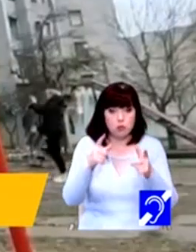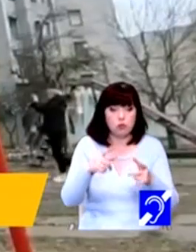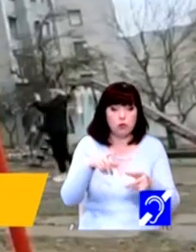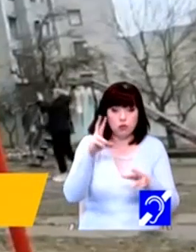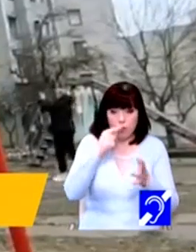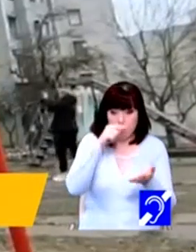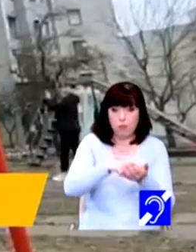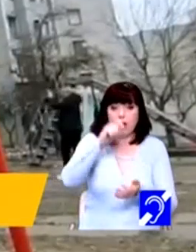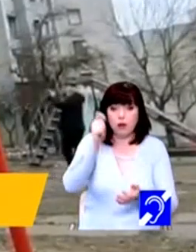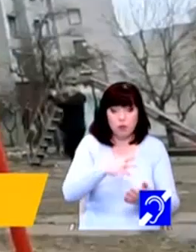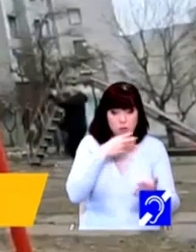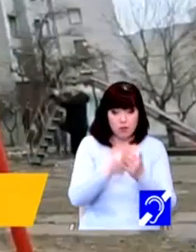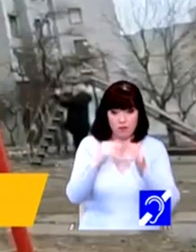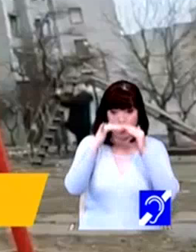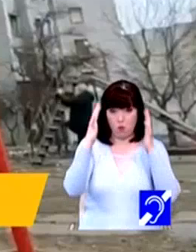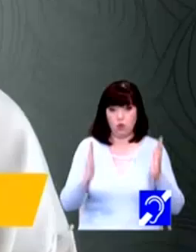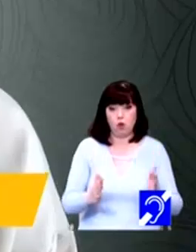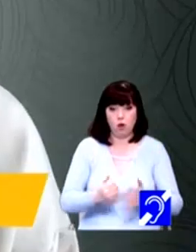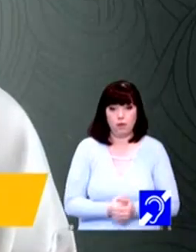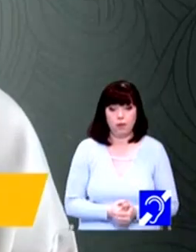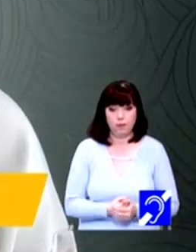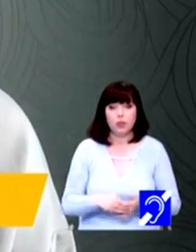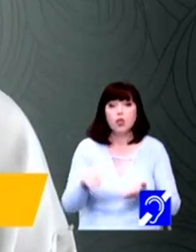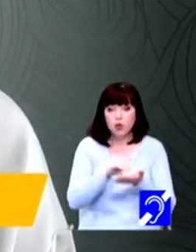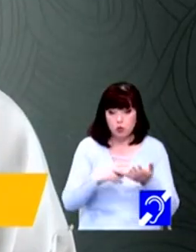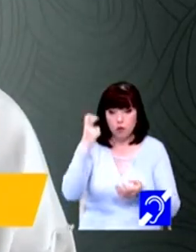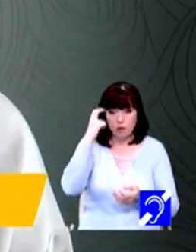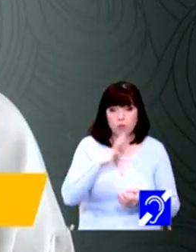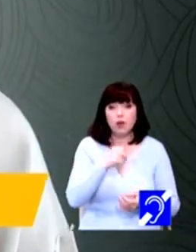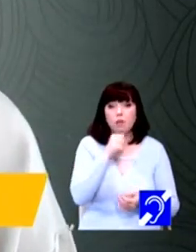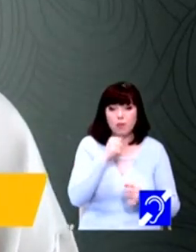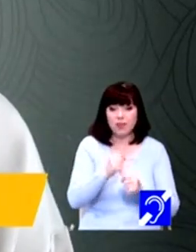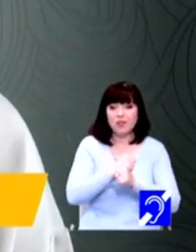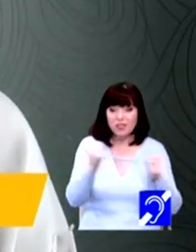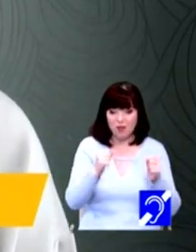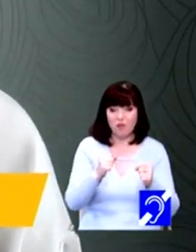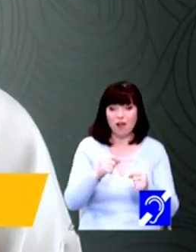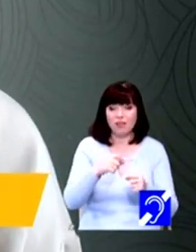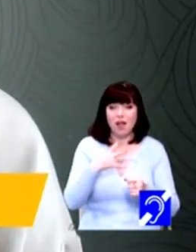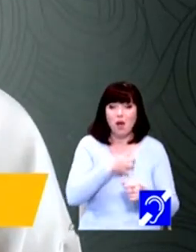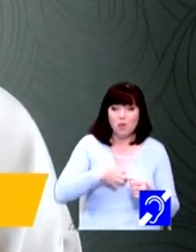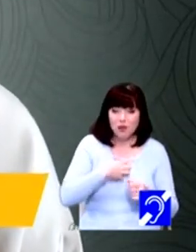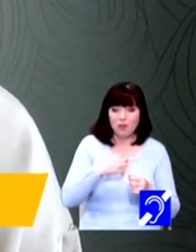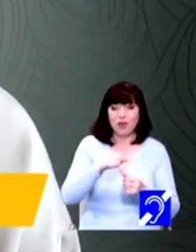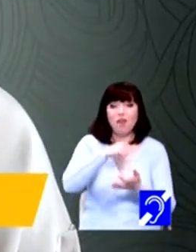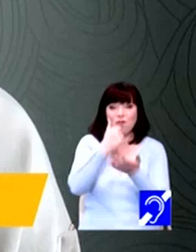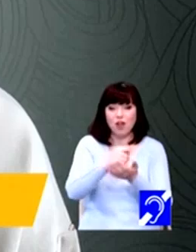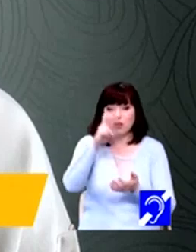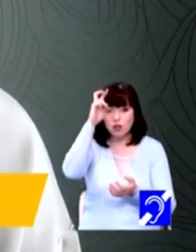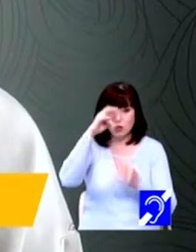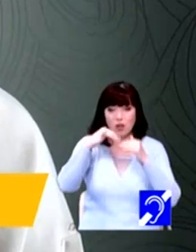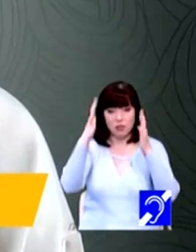capcana războiului în propriile locuințe. Снова в Киеве были попытки взрывать административное здание Киева.